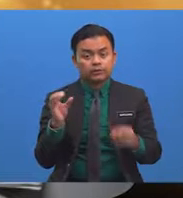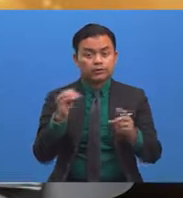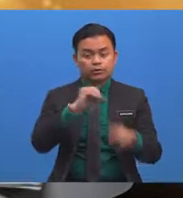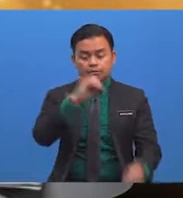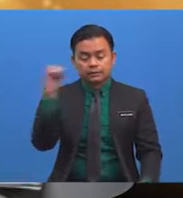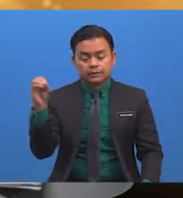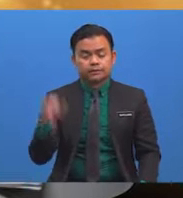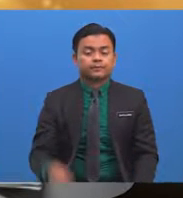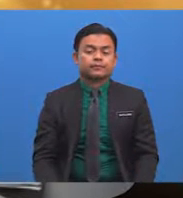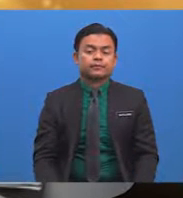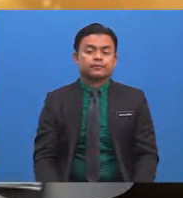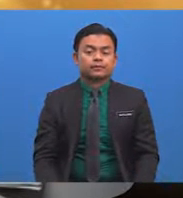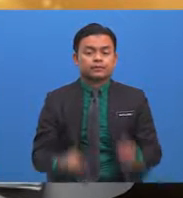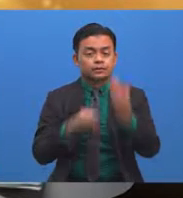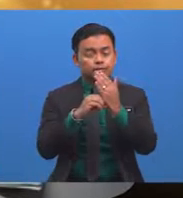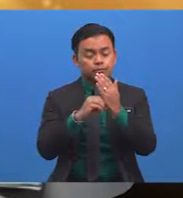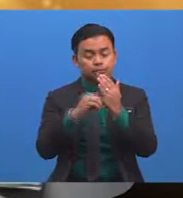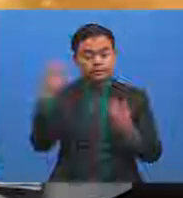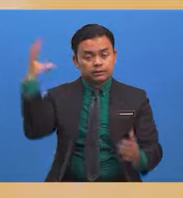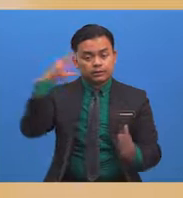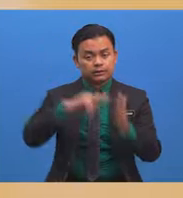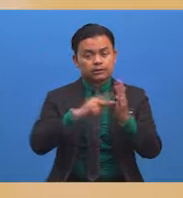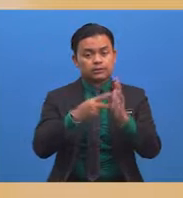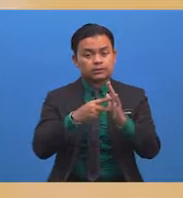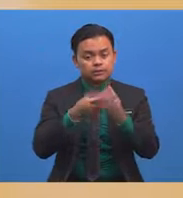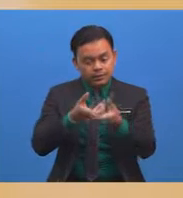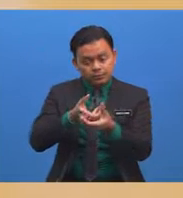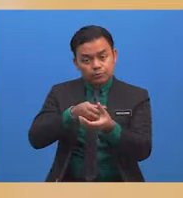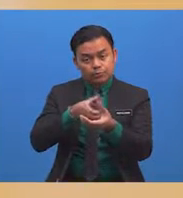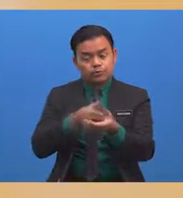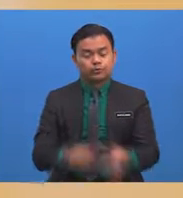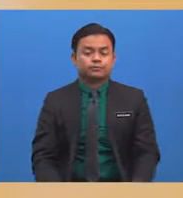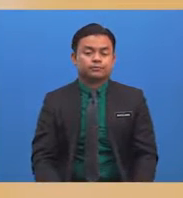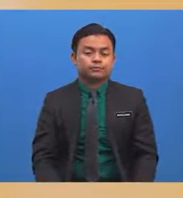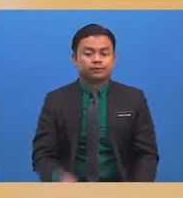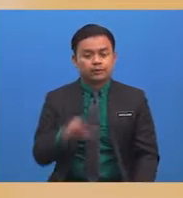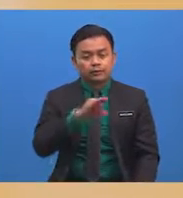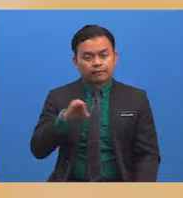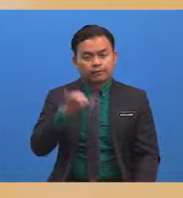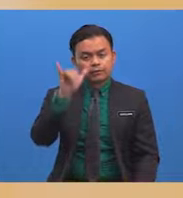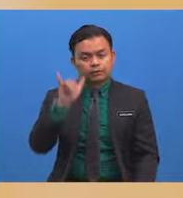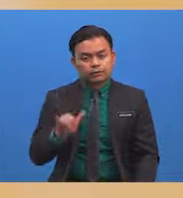maksudnya lampu suluh. Dengan kata lain, faktor yang menyebabkan